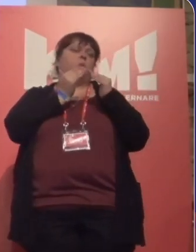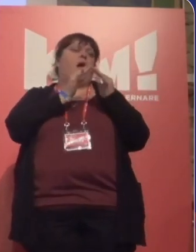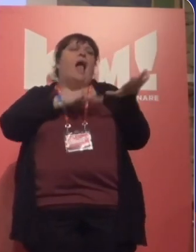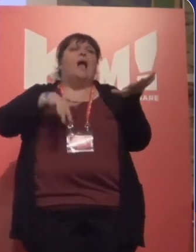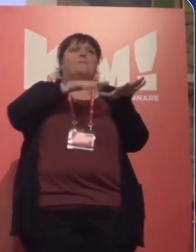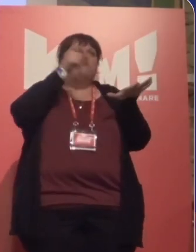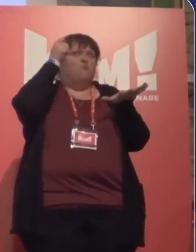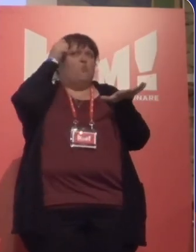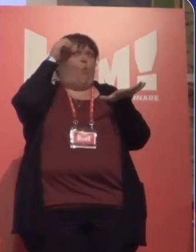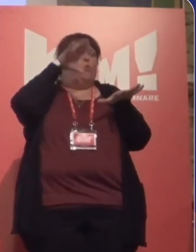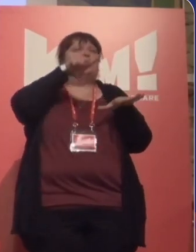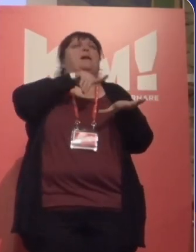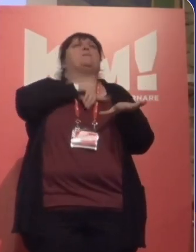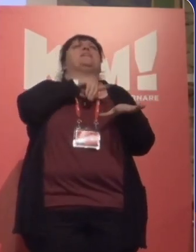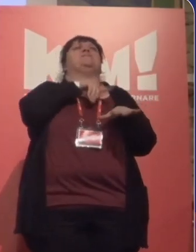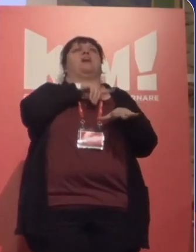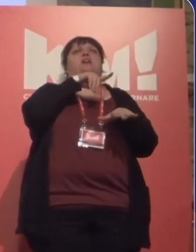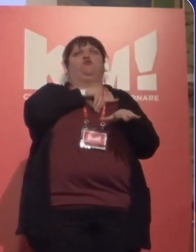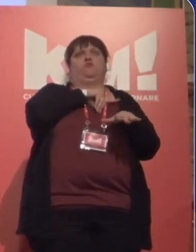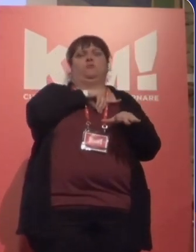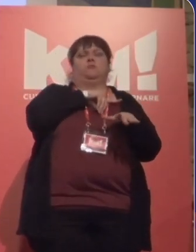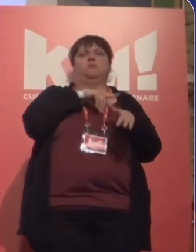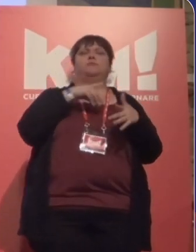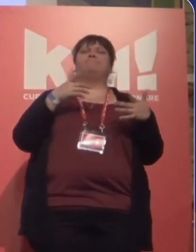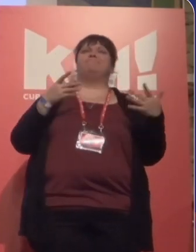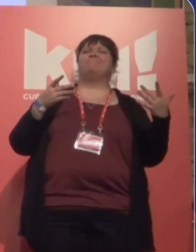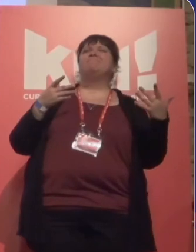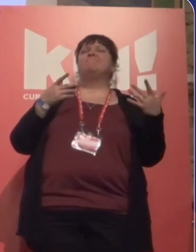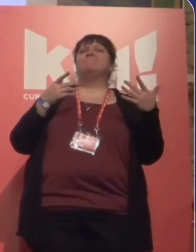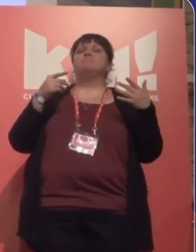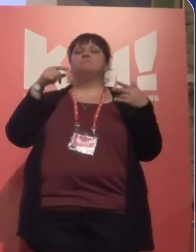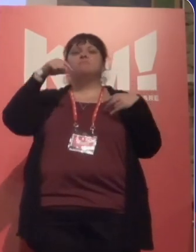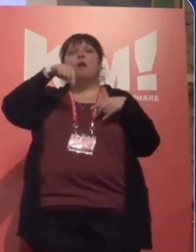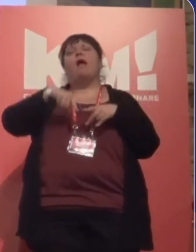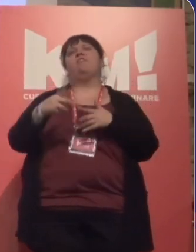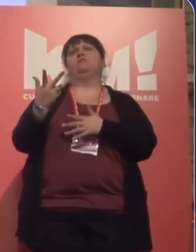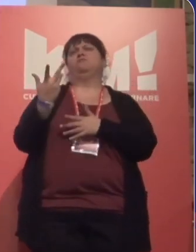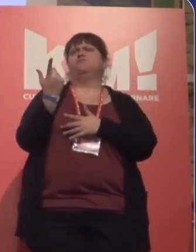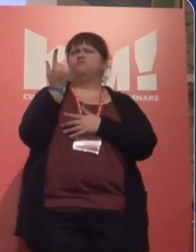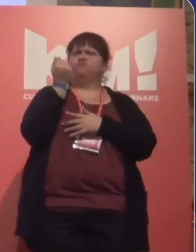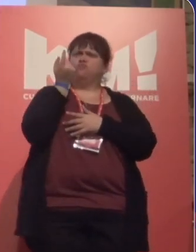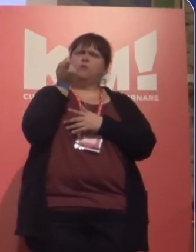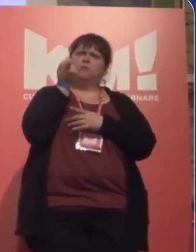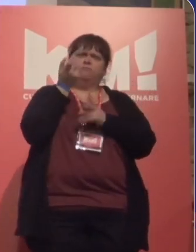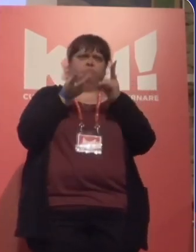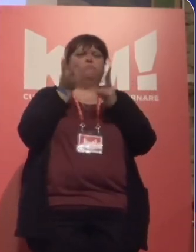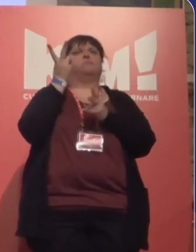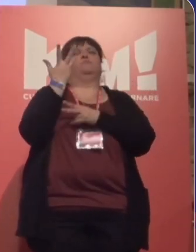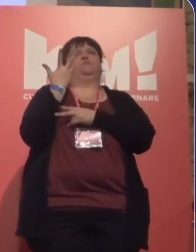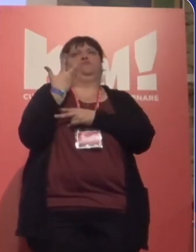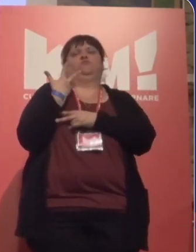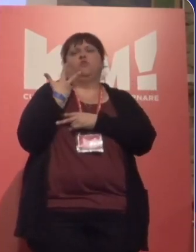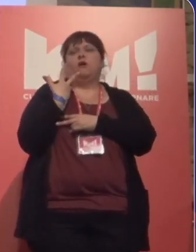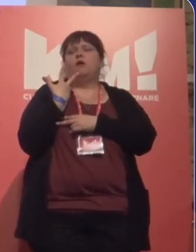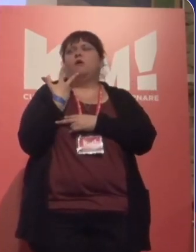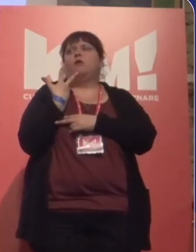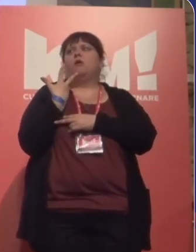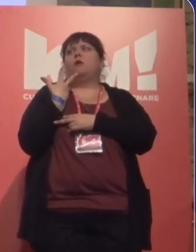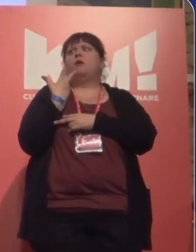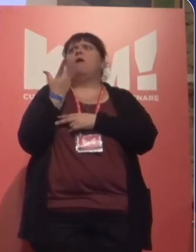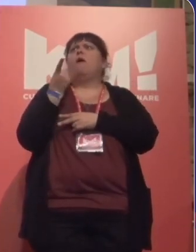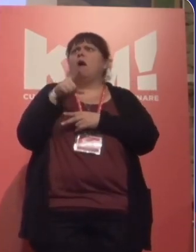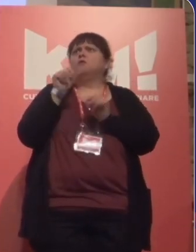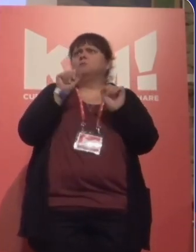ora hai qualche soldo in più di prima anzi possiamo dirci che non c'è mai